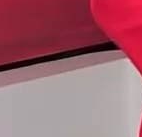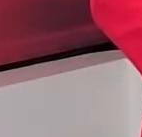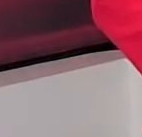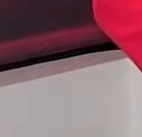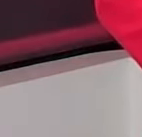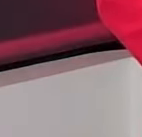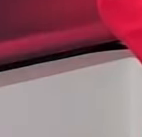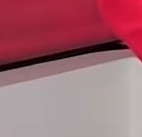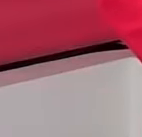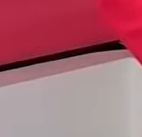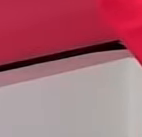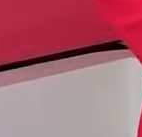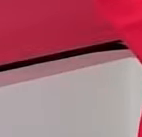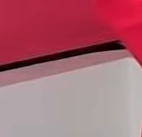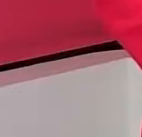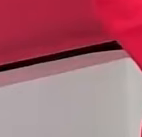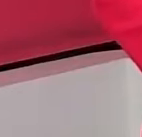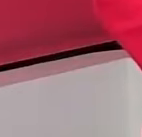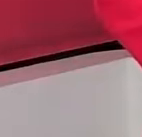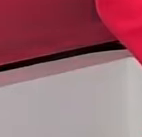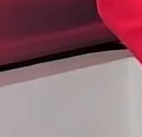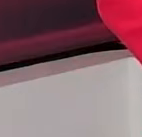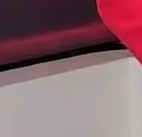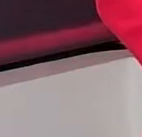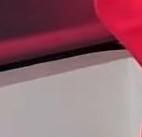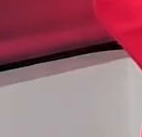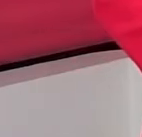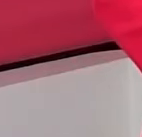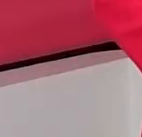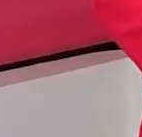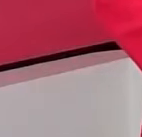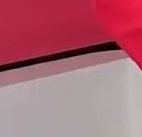GMA Integrated News sa YouTube. Sa mga kapuso abroad,